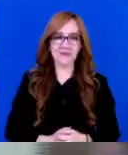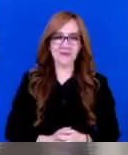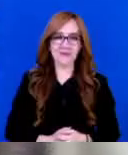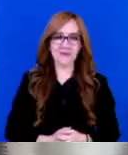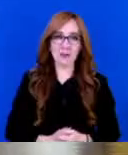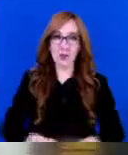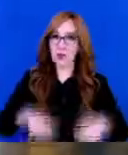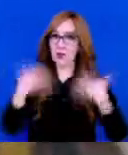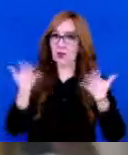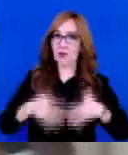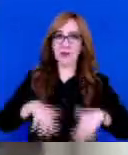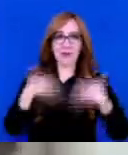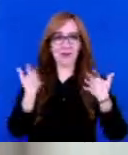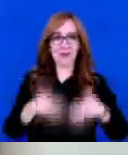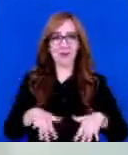Wow.